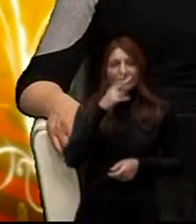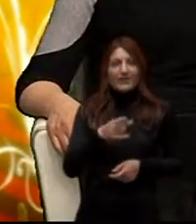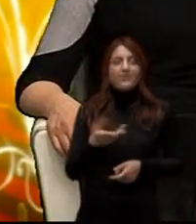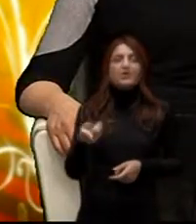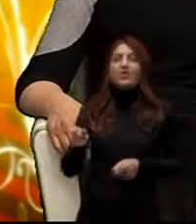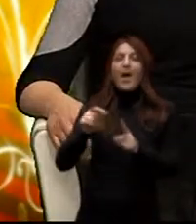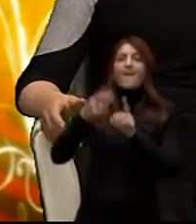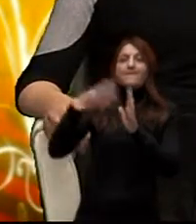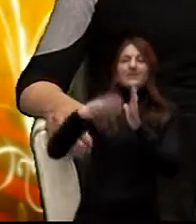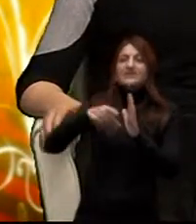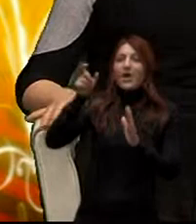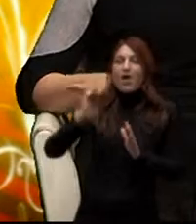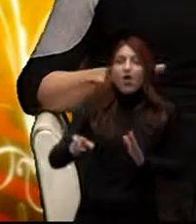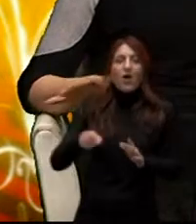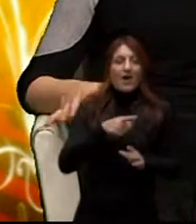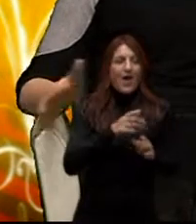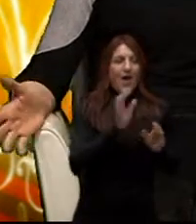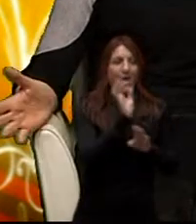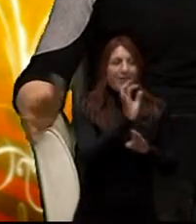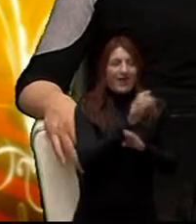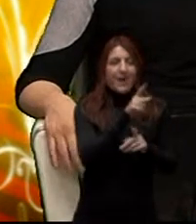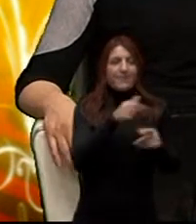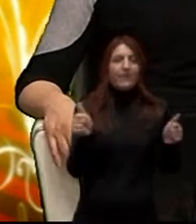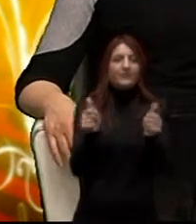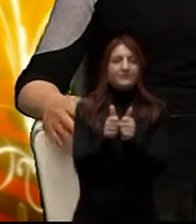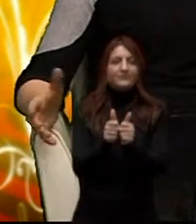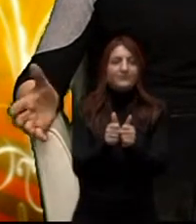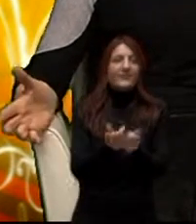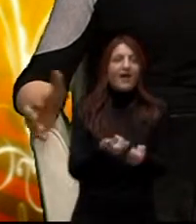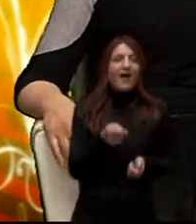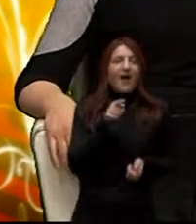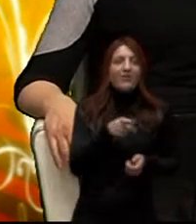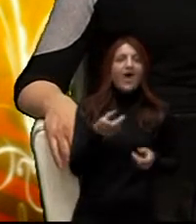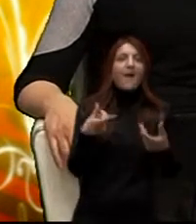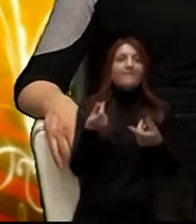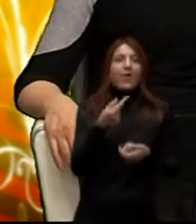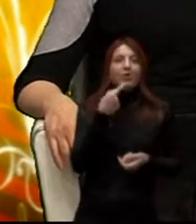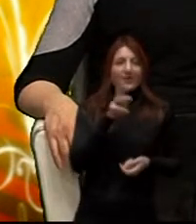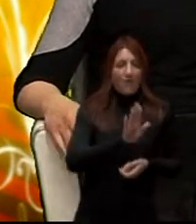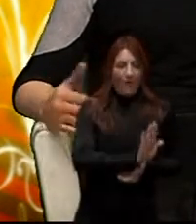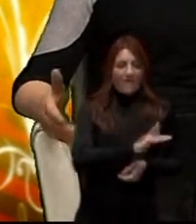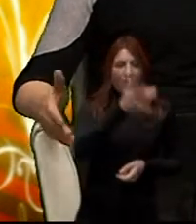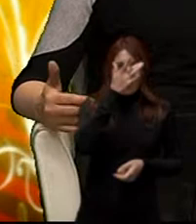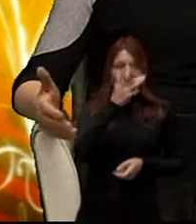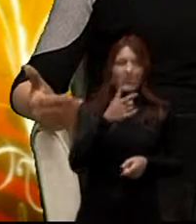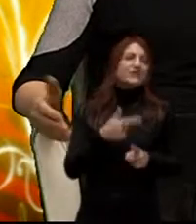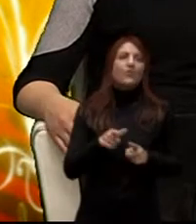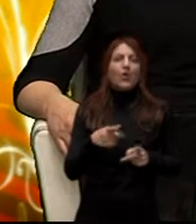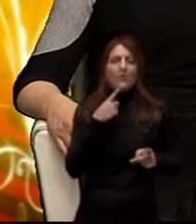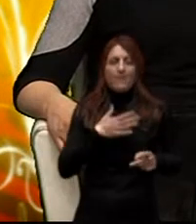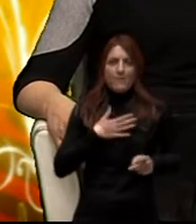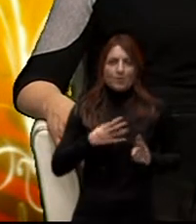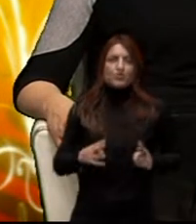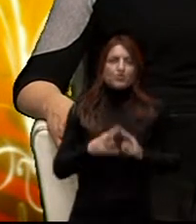i fizioterapeuti. Jel? Sad ovisi kome dođe, jel, prvo ta osoba koja ima tenzijsku glavobolju, ali recimo u susretu,